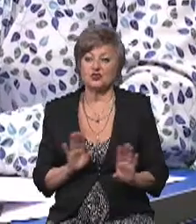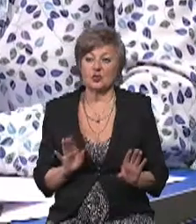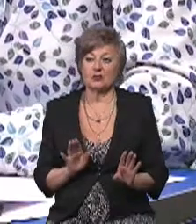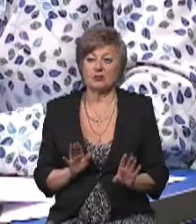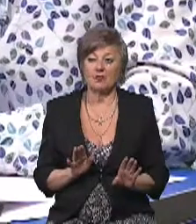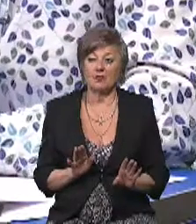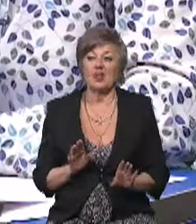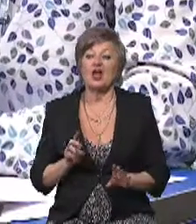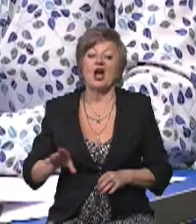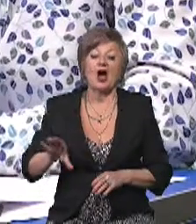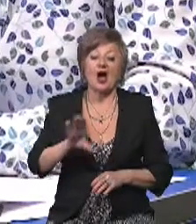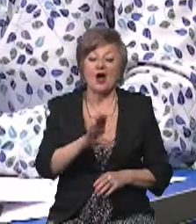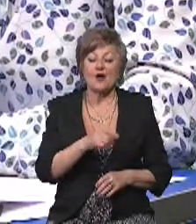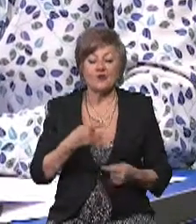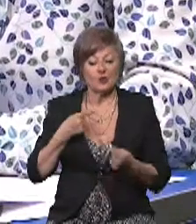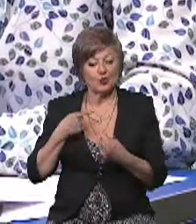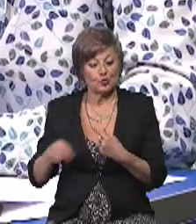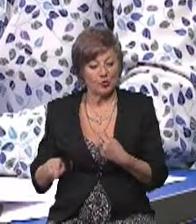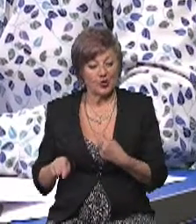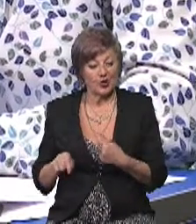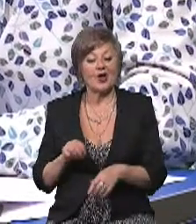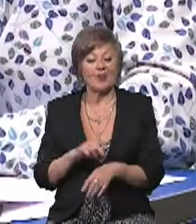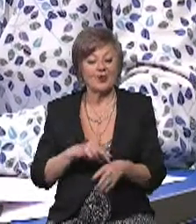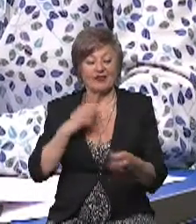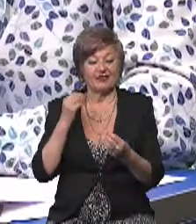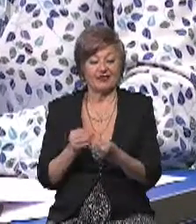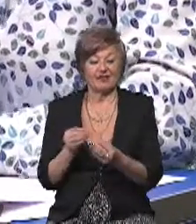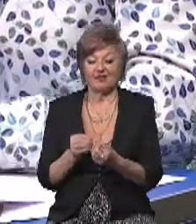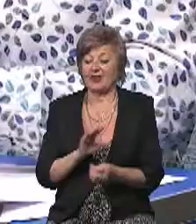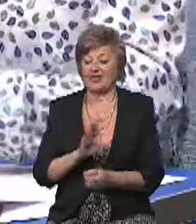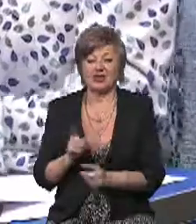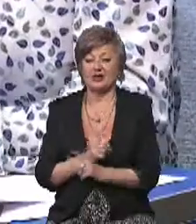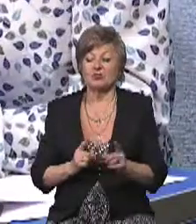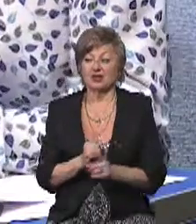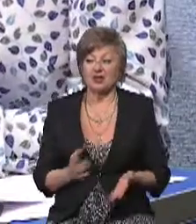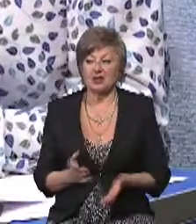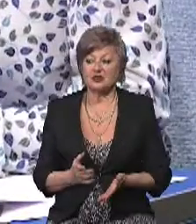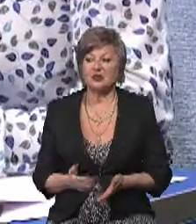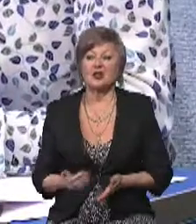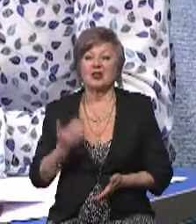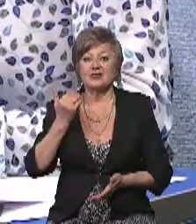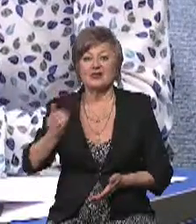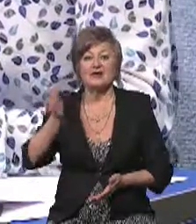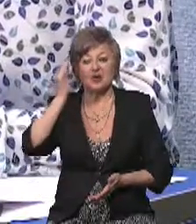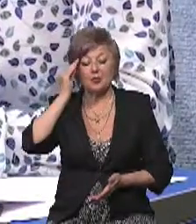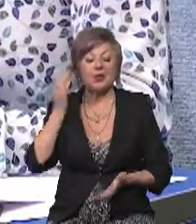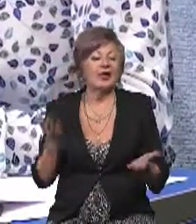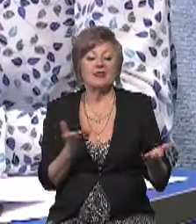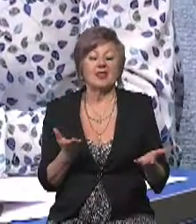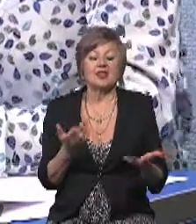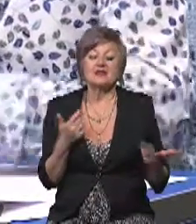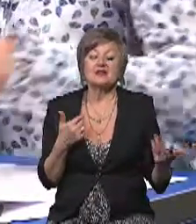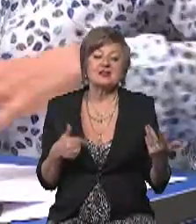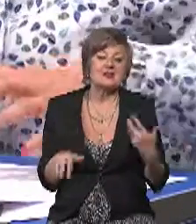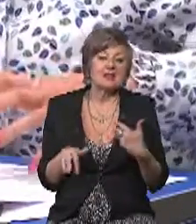Ну, майже всі реформи. Але все інше, весь організм поліції залишився нереформований. От тут, на вашу думку, де найслабша ланка?